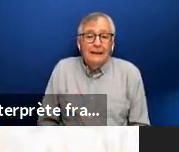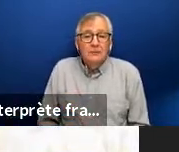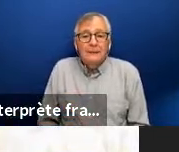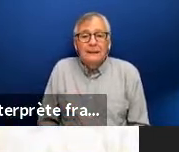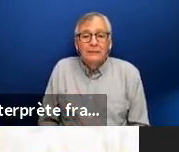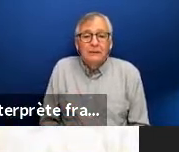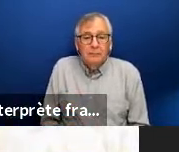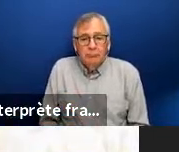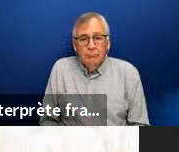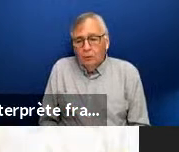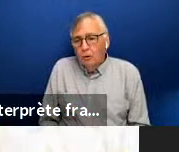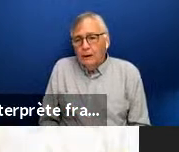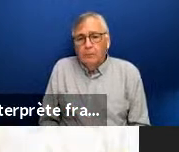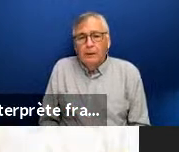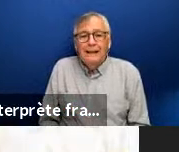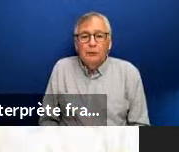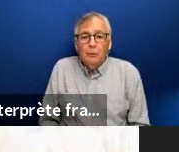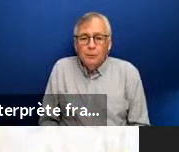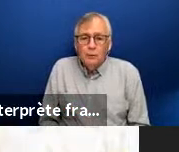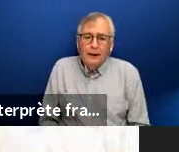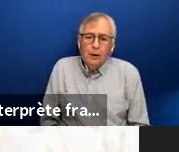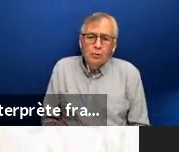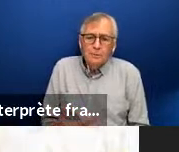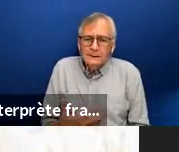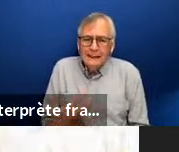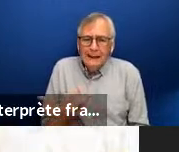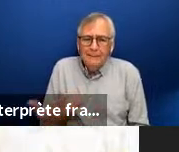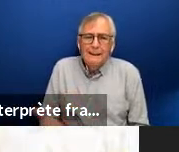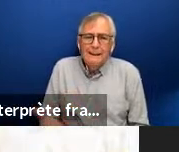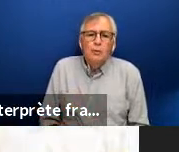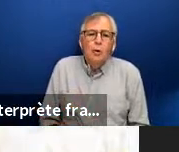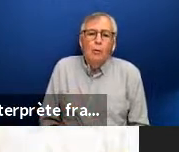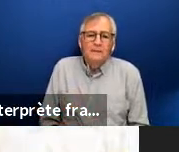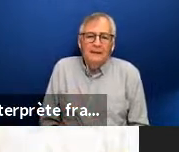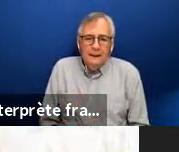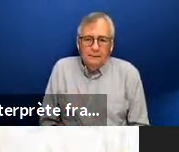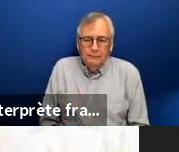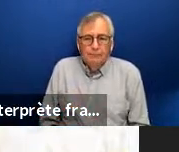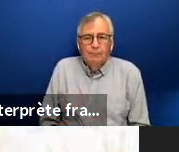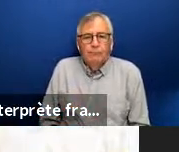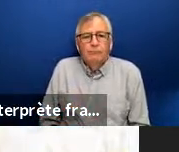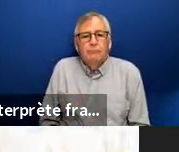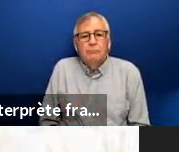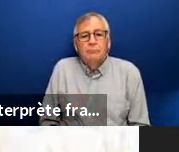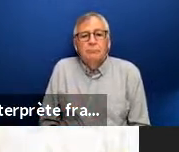avec laquelle vous écrivez. Donc, elle peut être la droite ou la gauche, mais c'est la main qui vous convient.